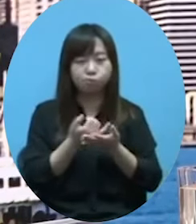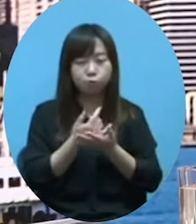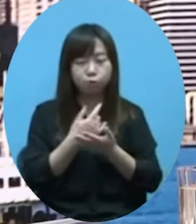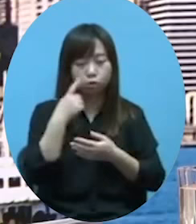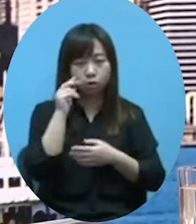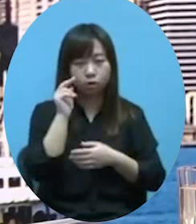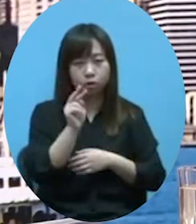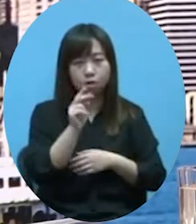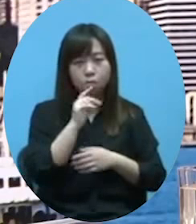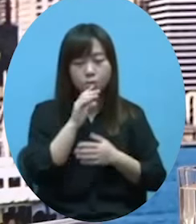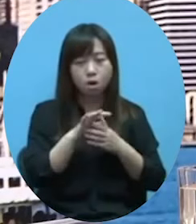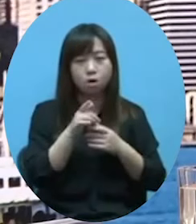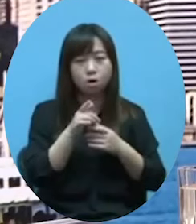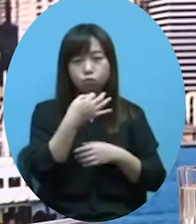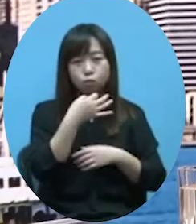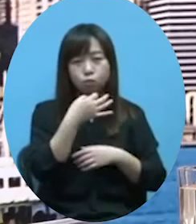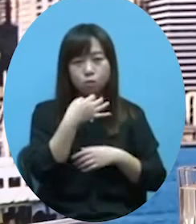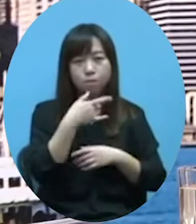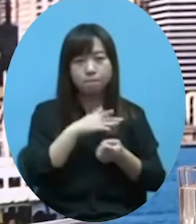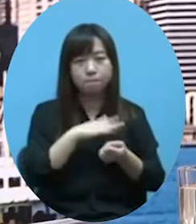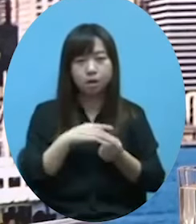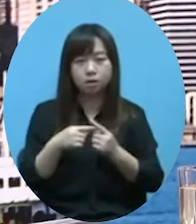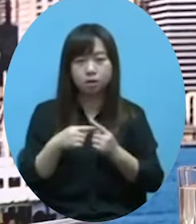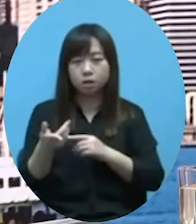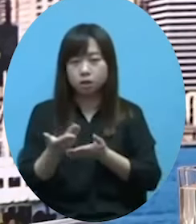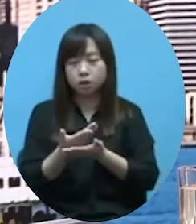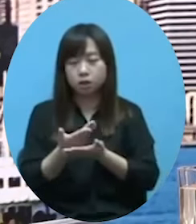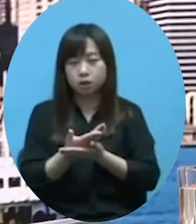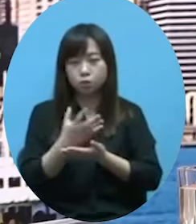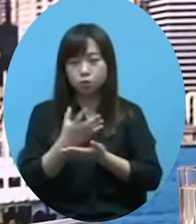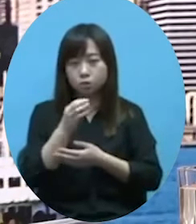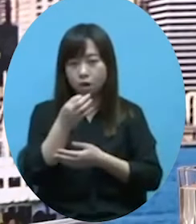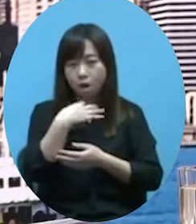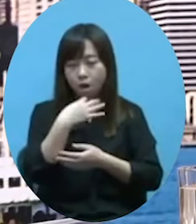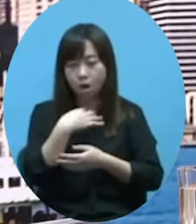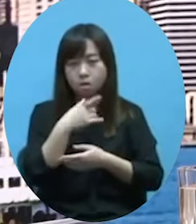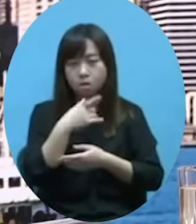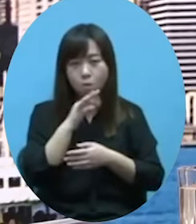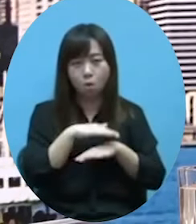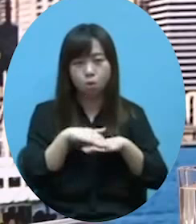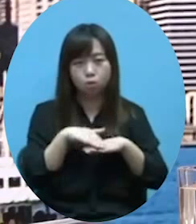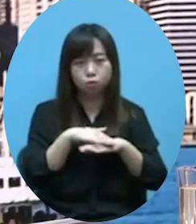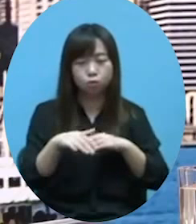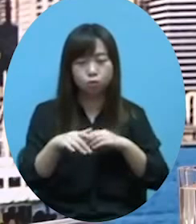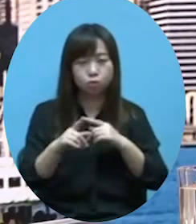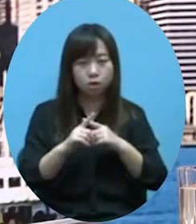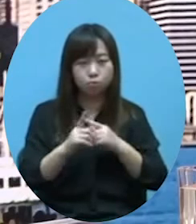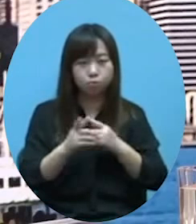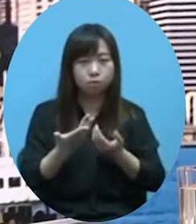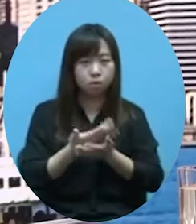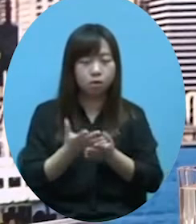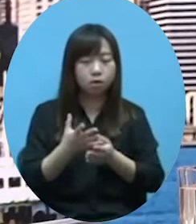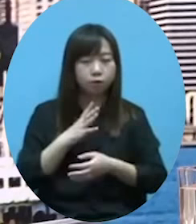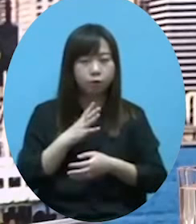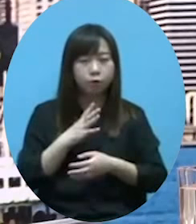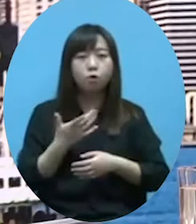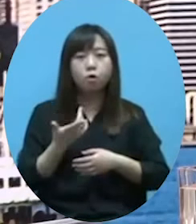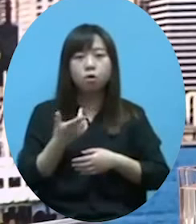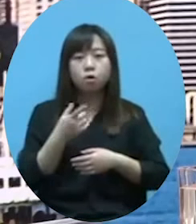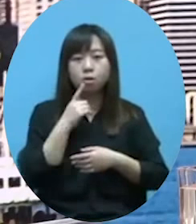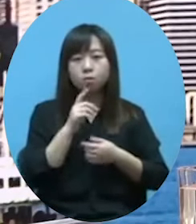看回這個藥物在病人用上的時候有沒有一些安全的情況的問題那個